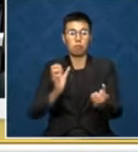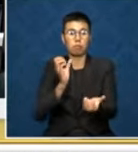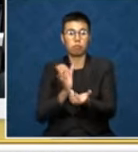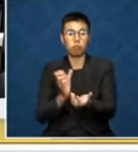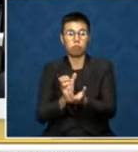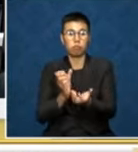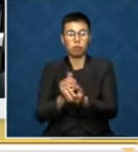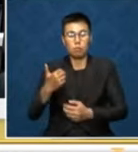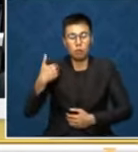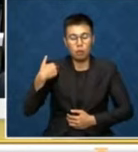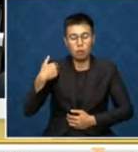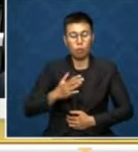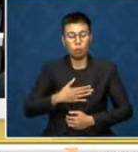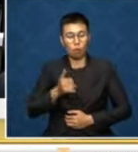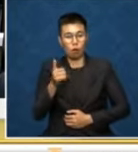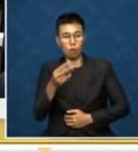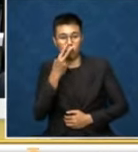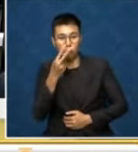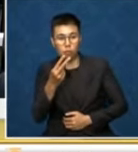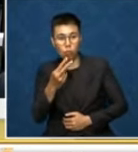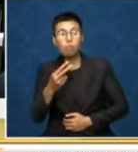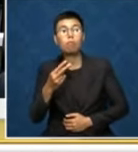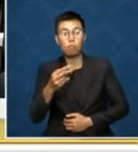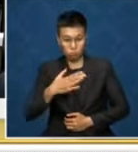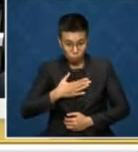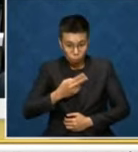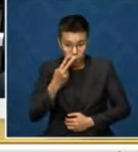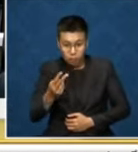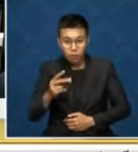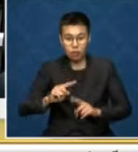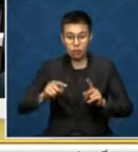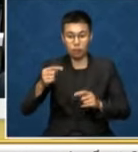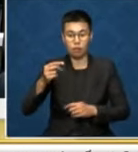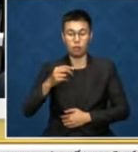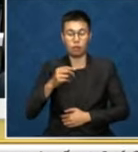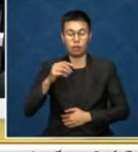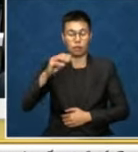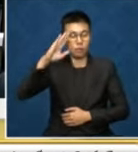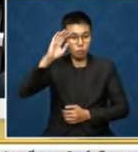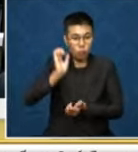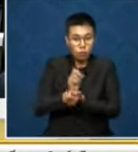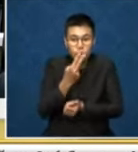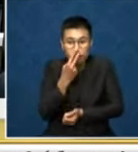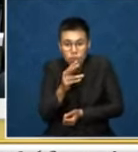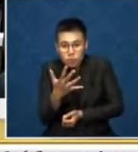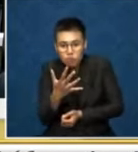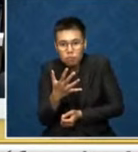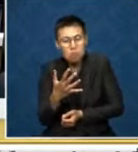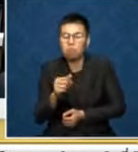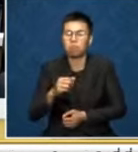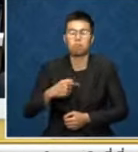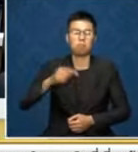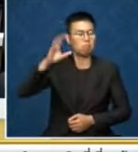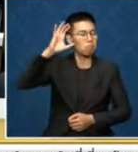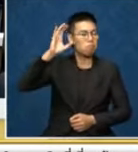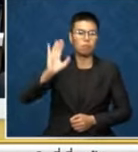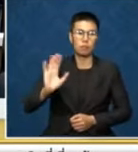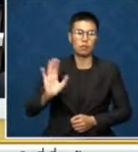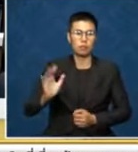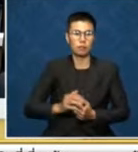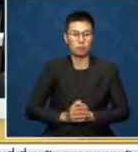งพื้นที่ผมยังเห็นเลยครับผมว่าตำรวจไม่เห็นเป็นไปไม่ได้นะครับยังไงกวดขันกันนิดนึงนะครับข้อที่5